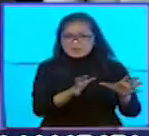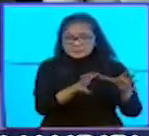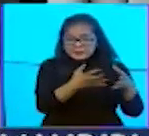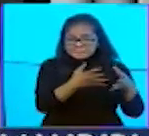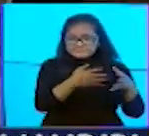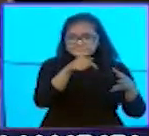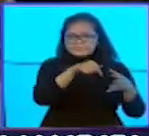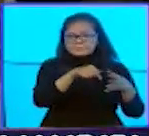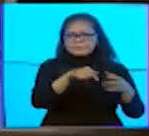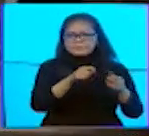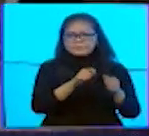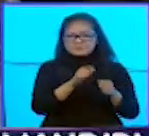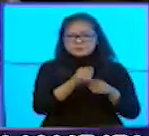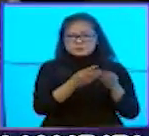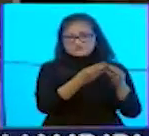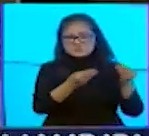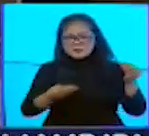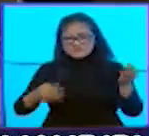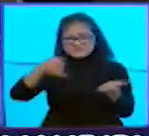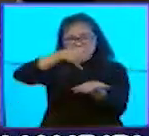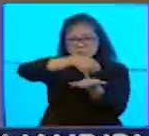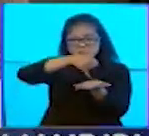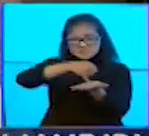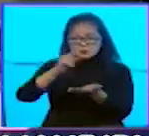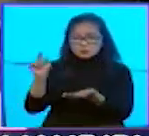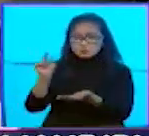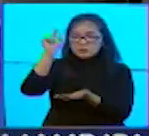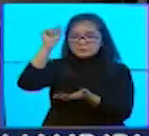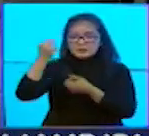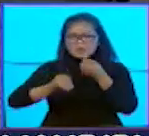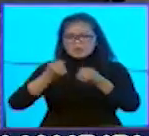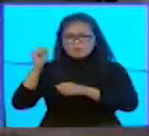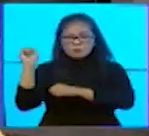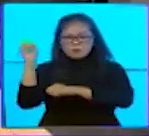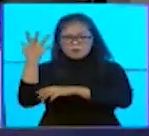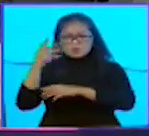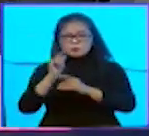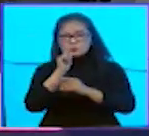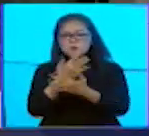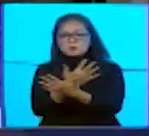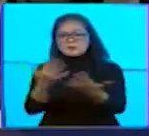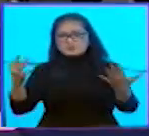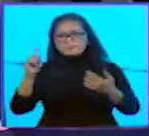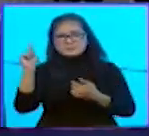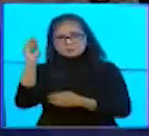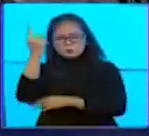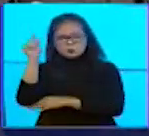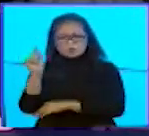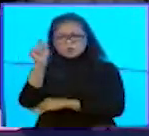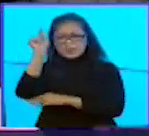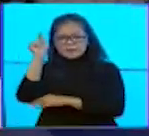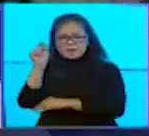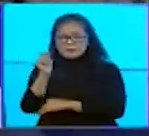tabung kecil dan juga mobil ambulans. Cepat berapa, Pak? Ini 2, Pak. Harganya berapa, Pak? Satu